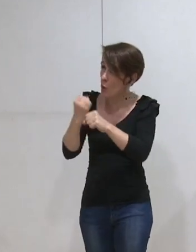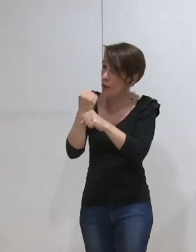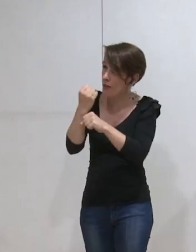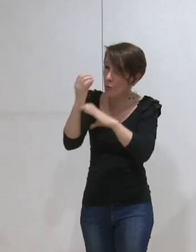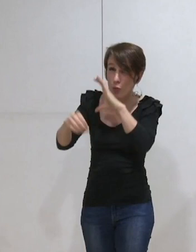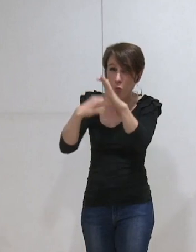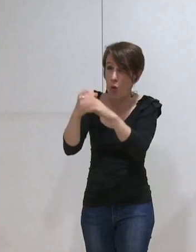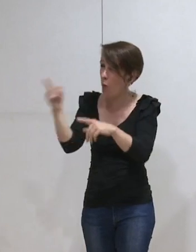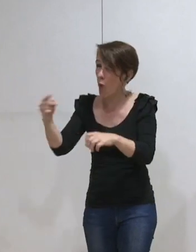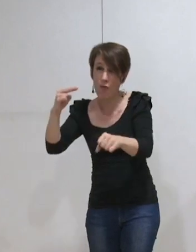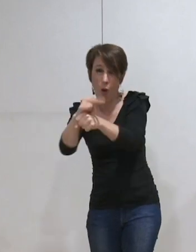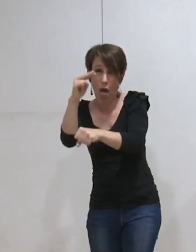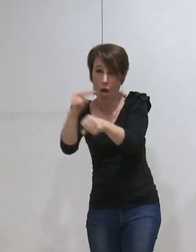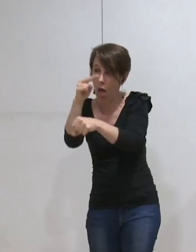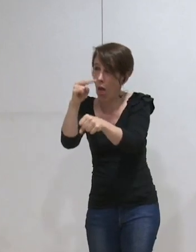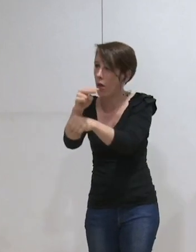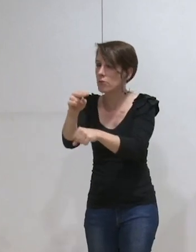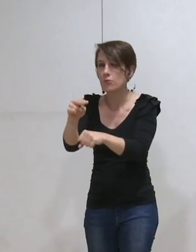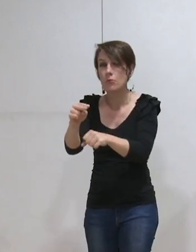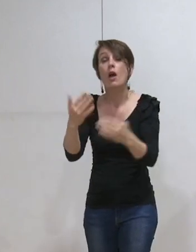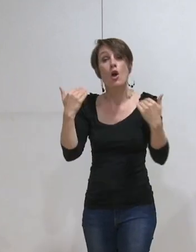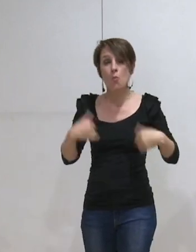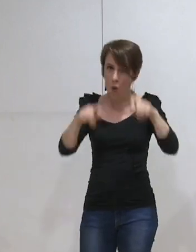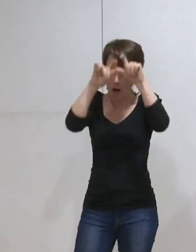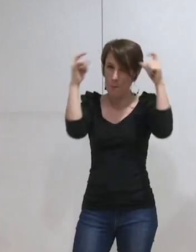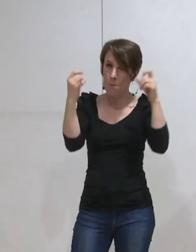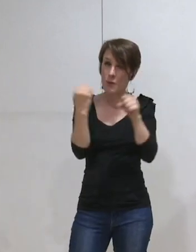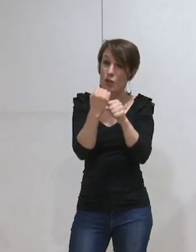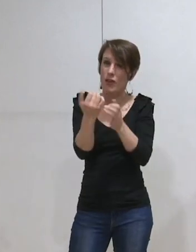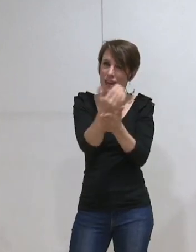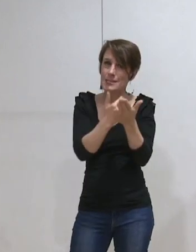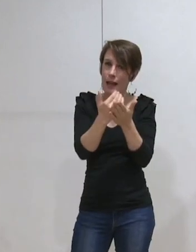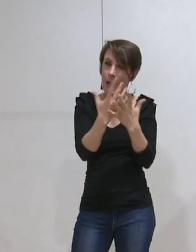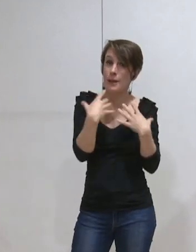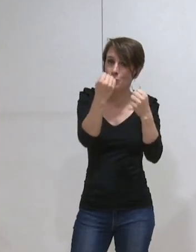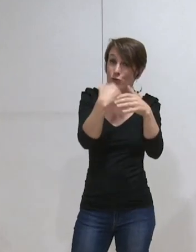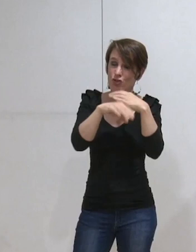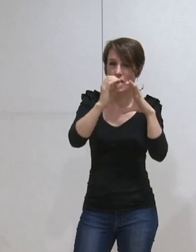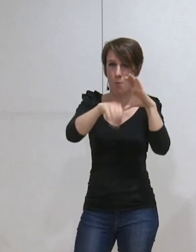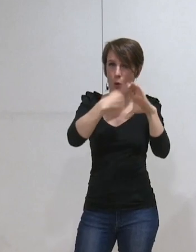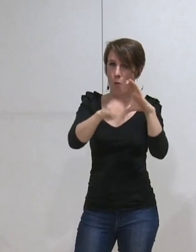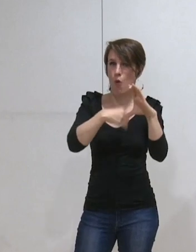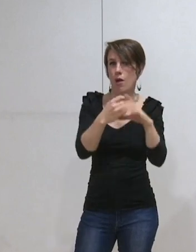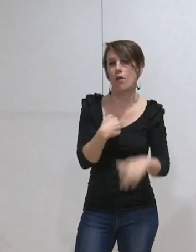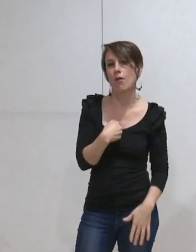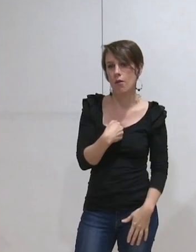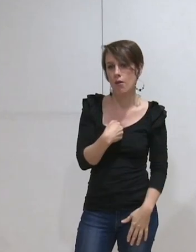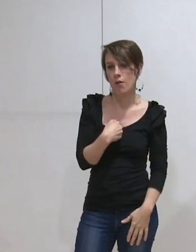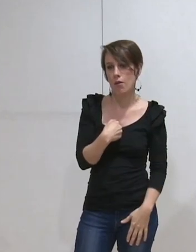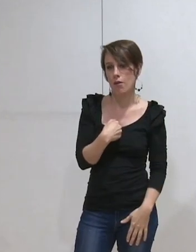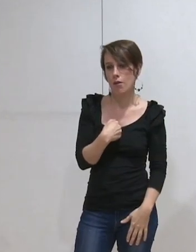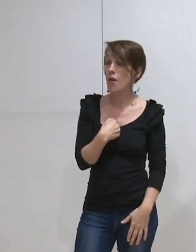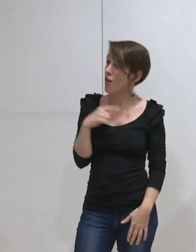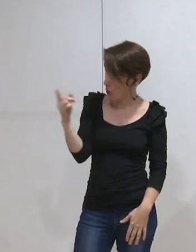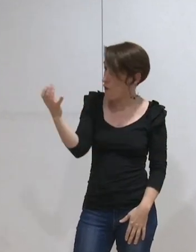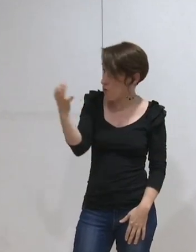alors j'ai la il s'avère que je suis salarié de Paul emploi et je me ferais fort de relayer